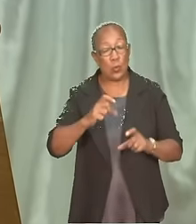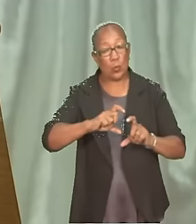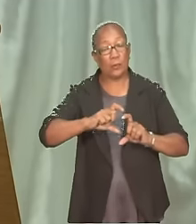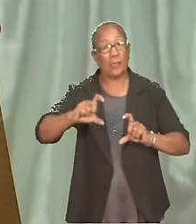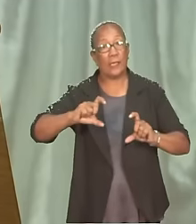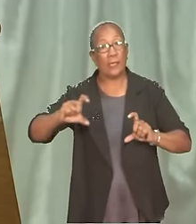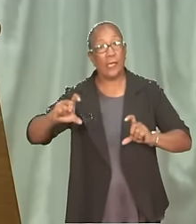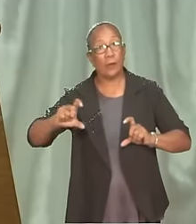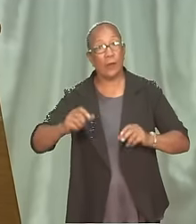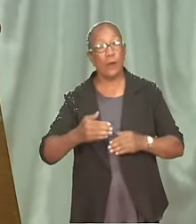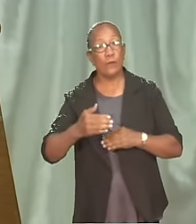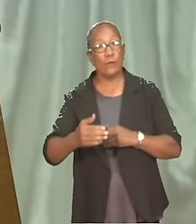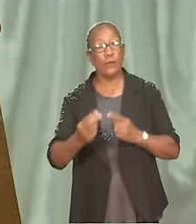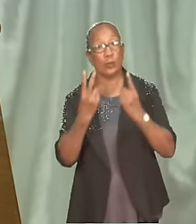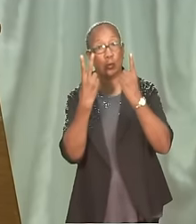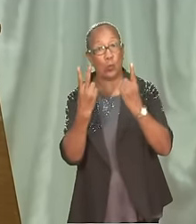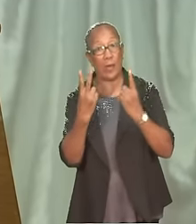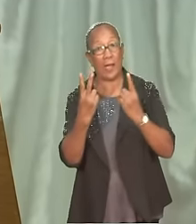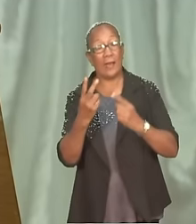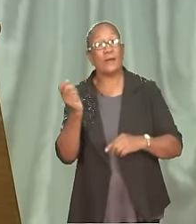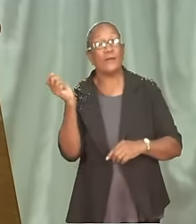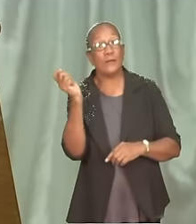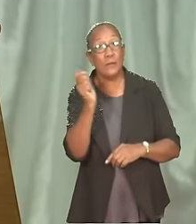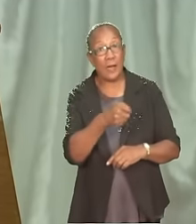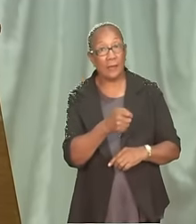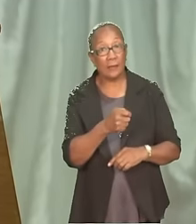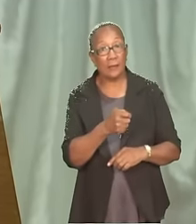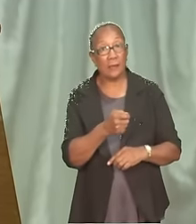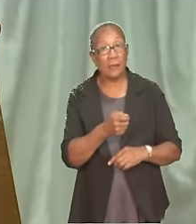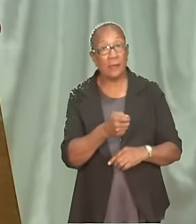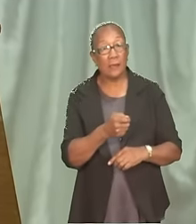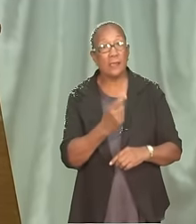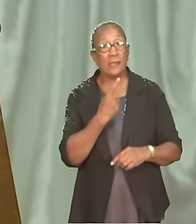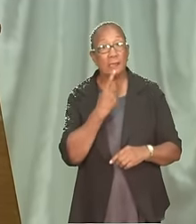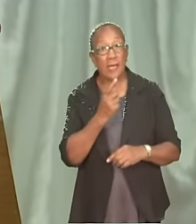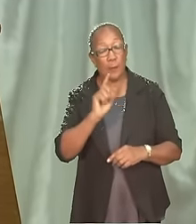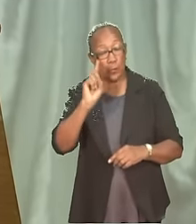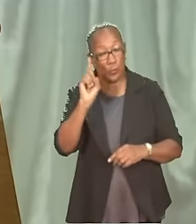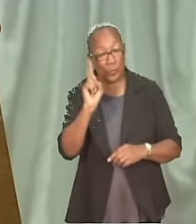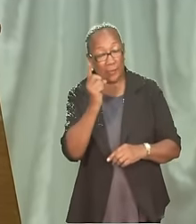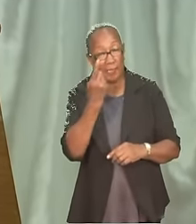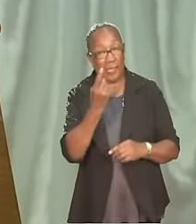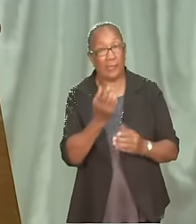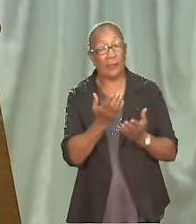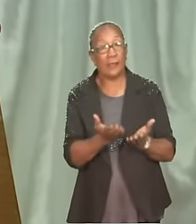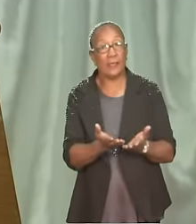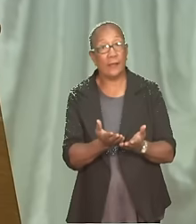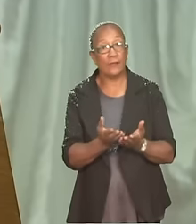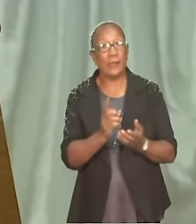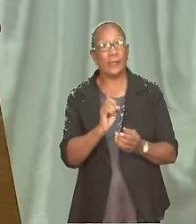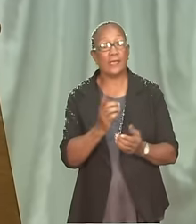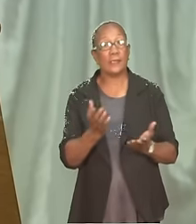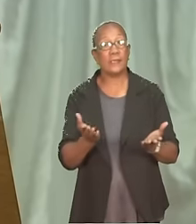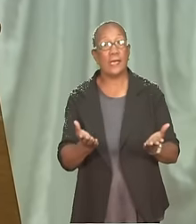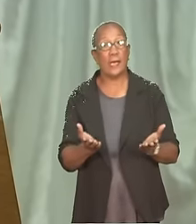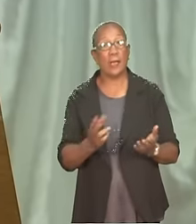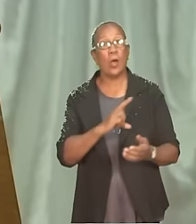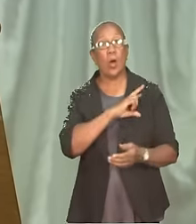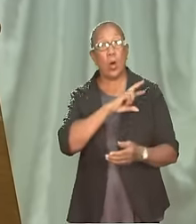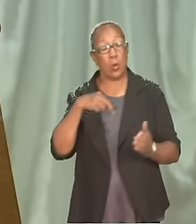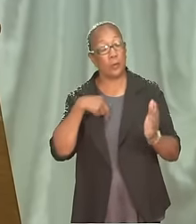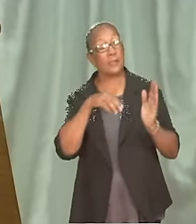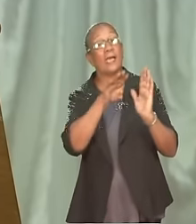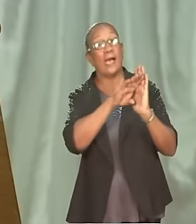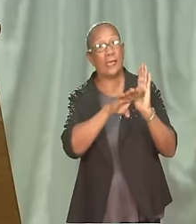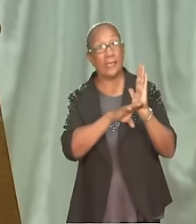de 12 maanden aangegeven, de prioriteiten bijgesteld. En dat zal ons agenda zijn